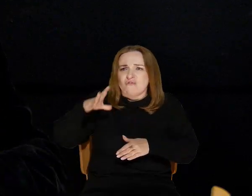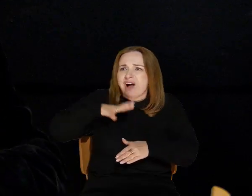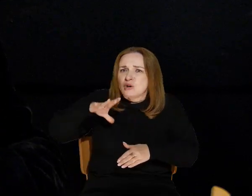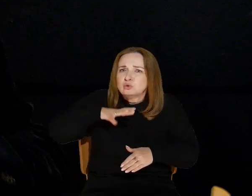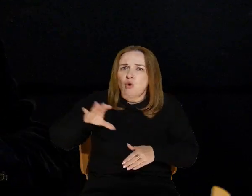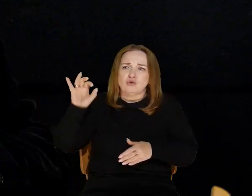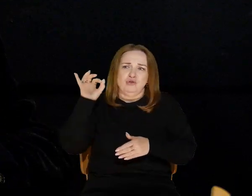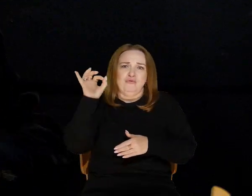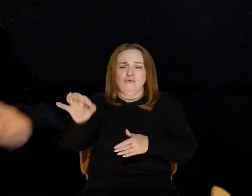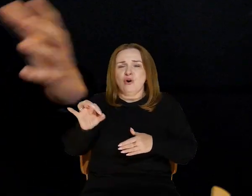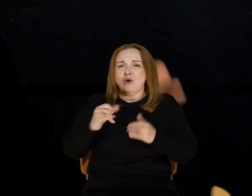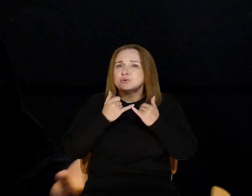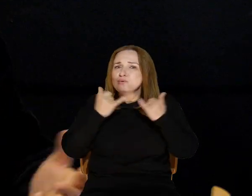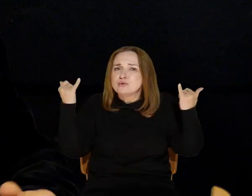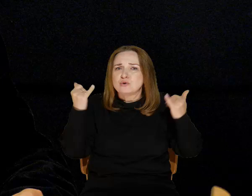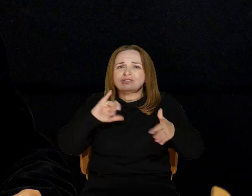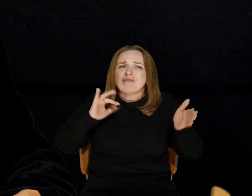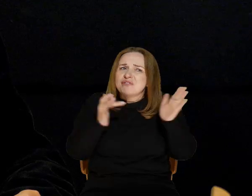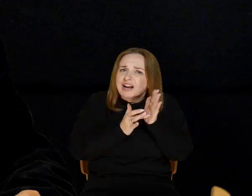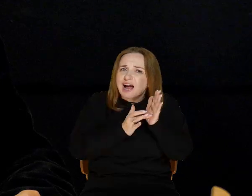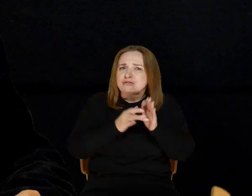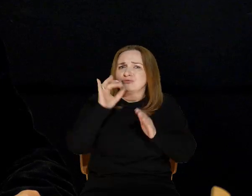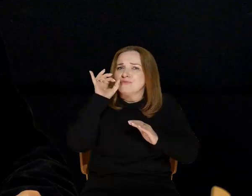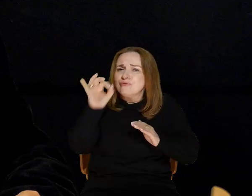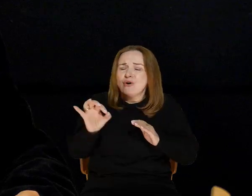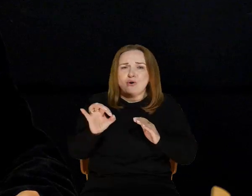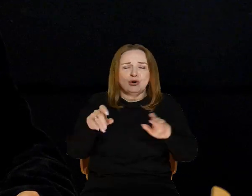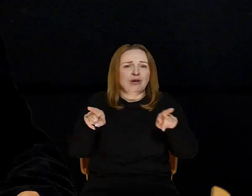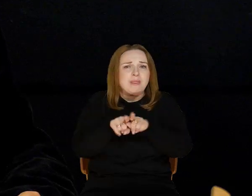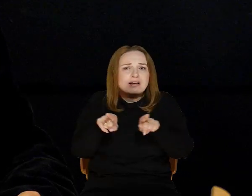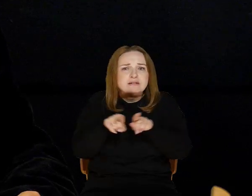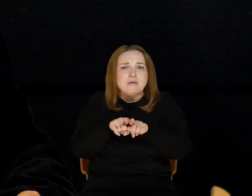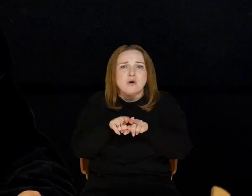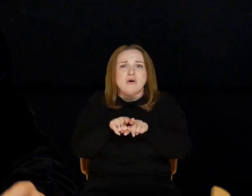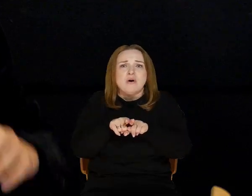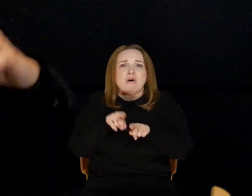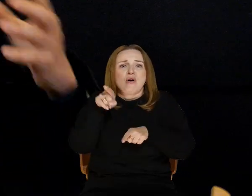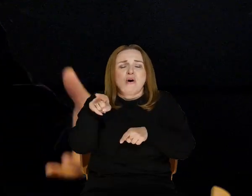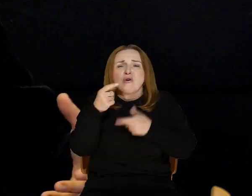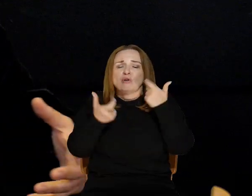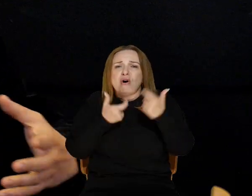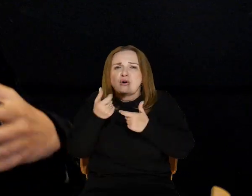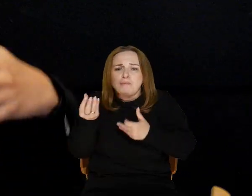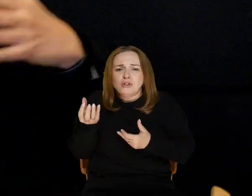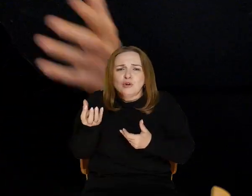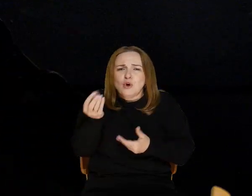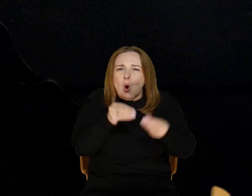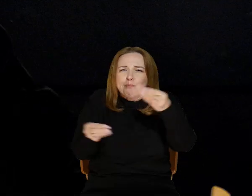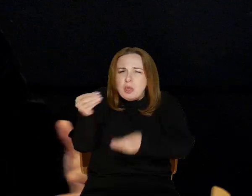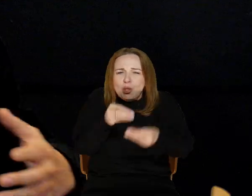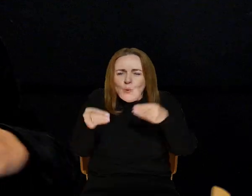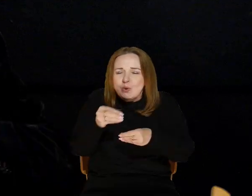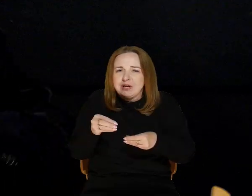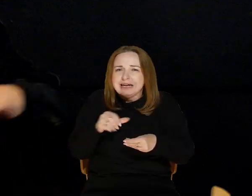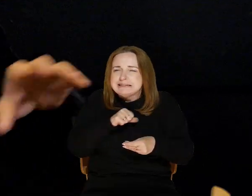ich różnego rodzaju nadwrażliwościach, ale też właśnie to, że oni próbują kombinować, radzić